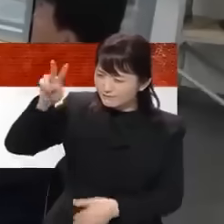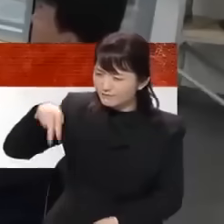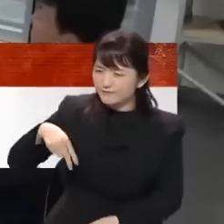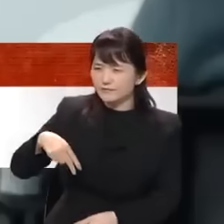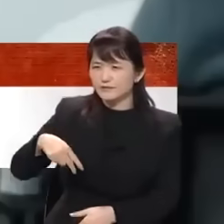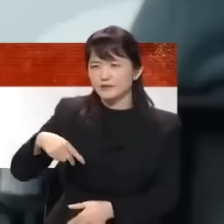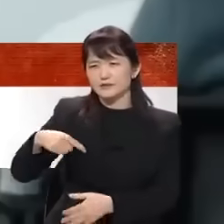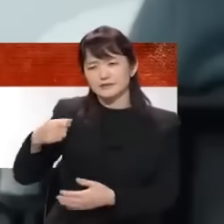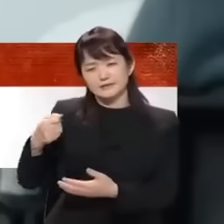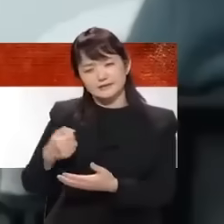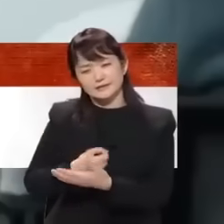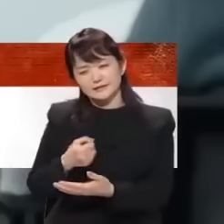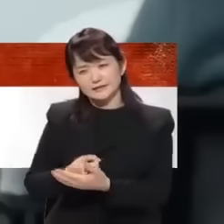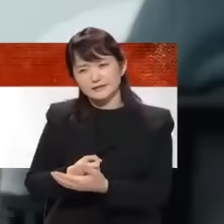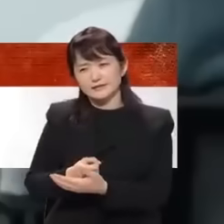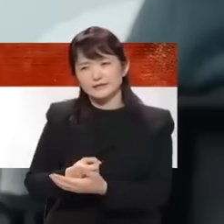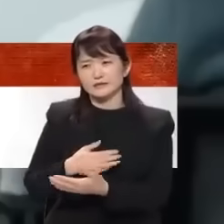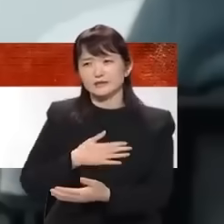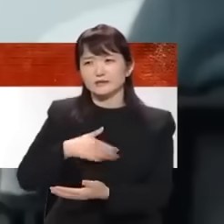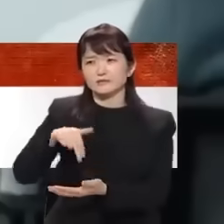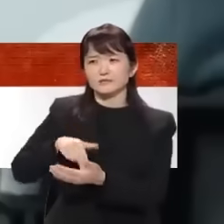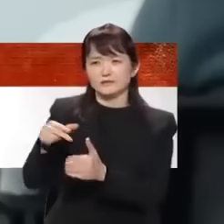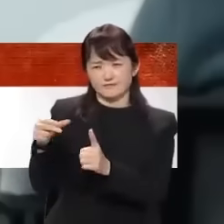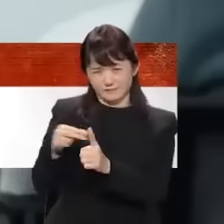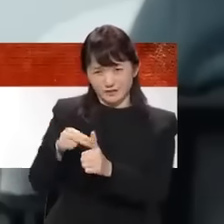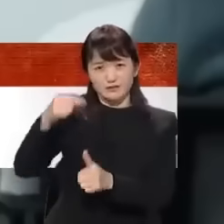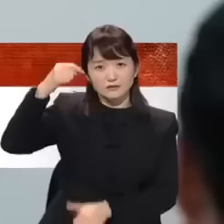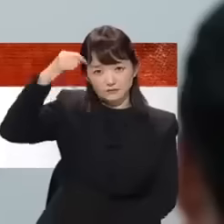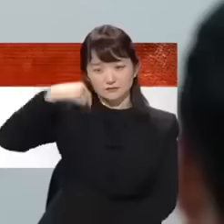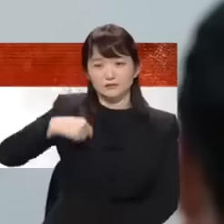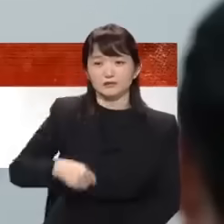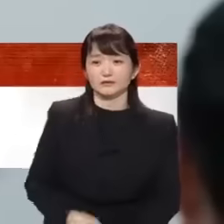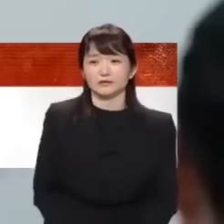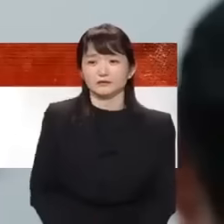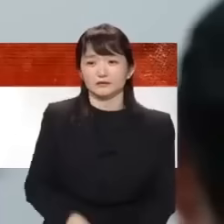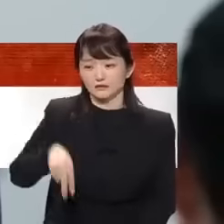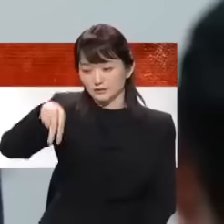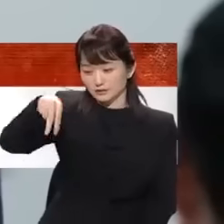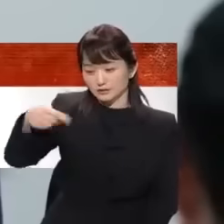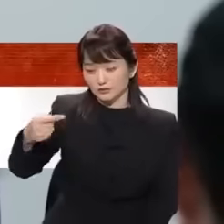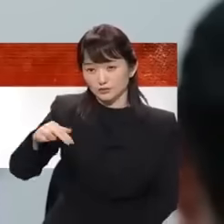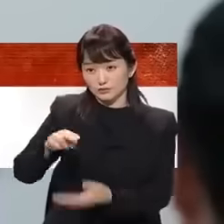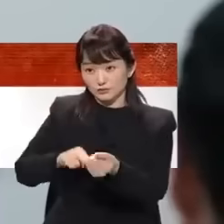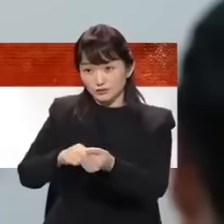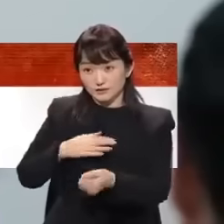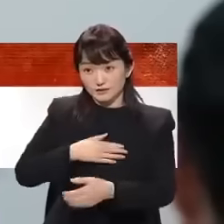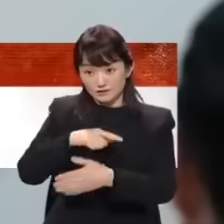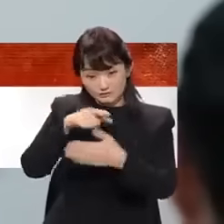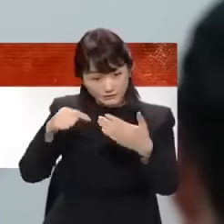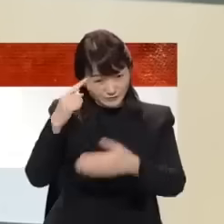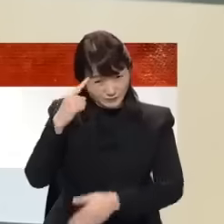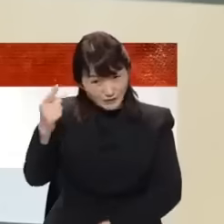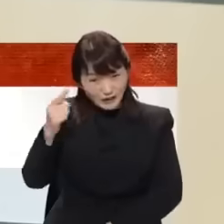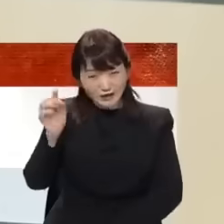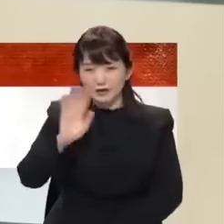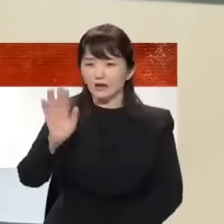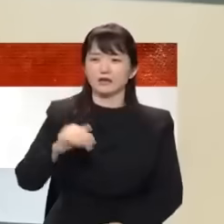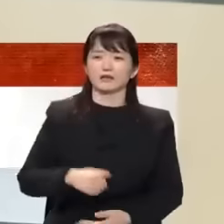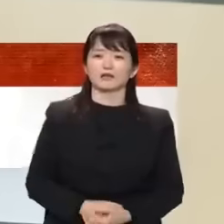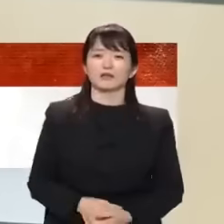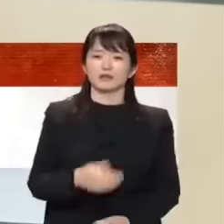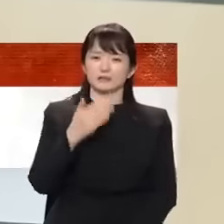섭섭해요 제 입장에서는 정말 엄청난 배신감을 느끼는 소스 팔아 먹으려고 내가 메뉴를 개발해 들겠고